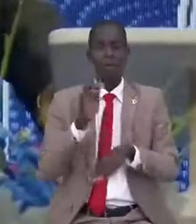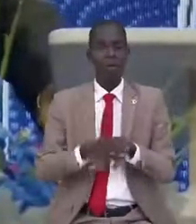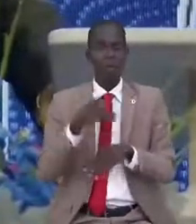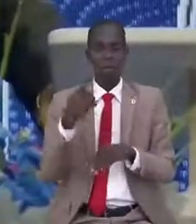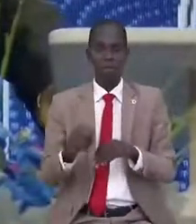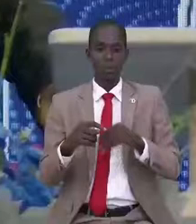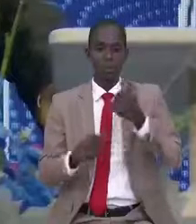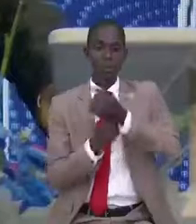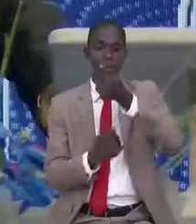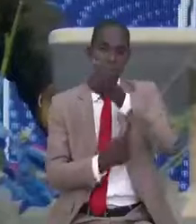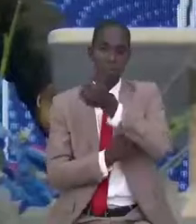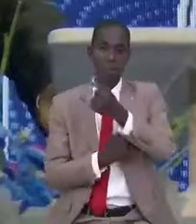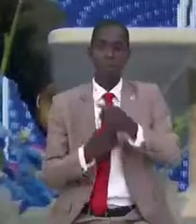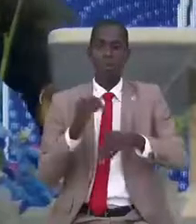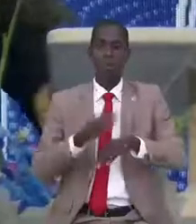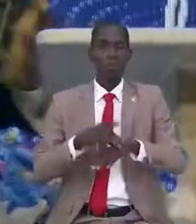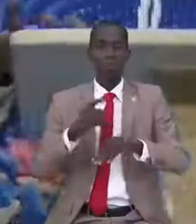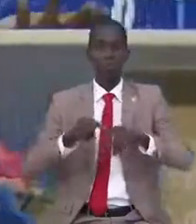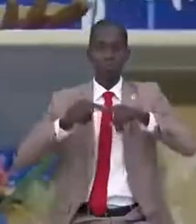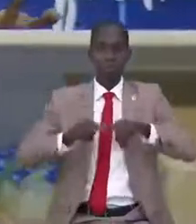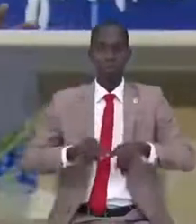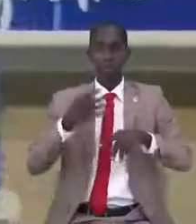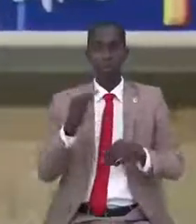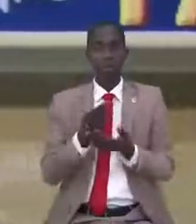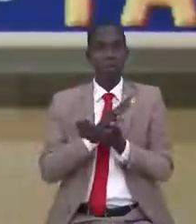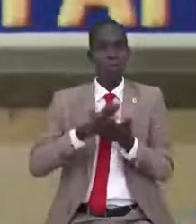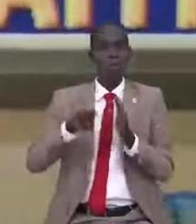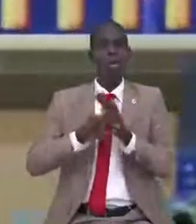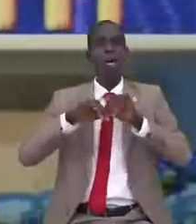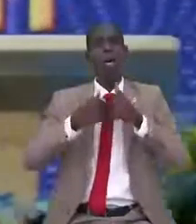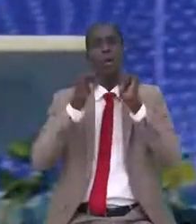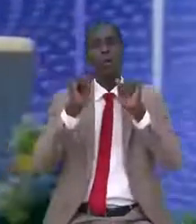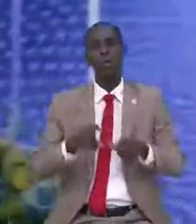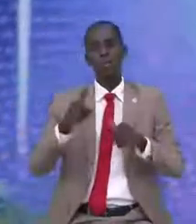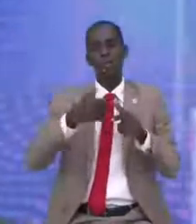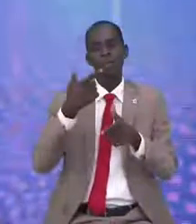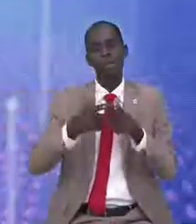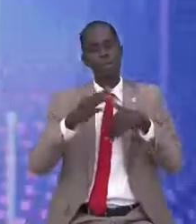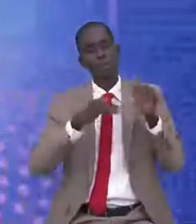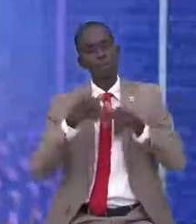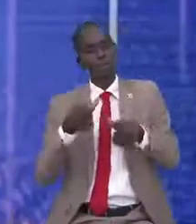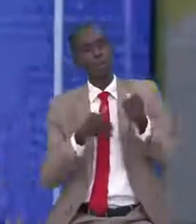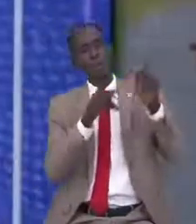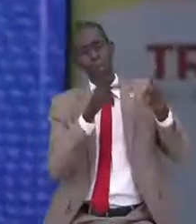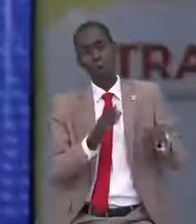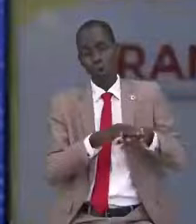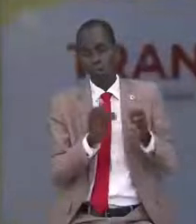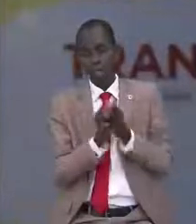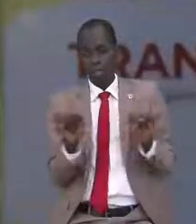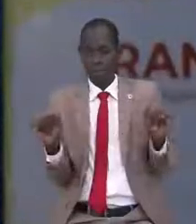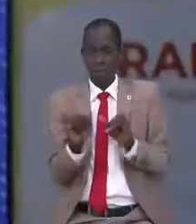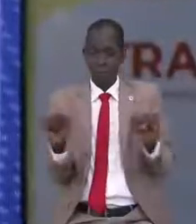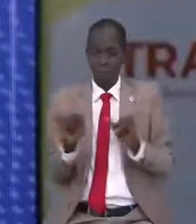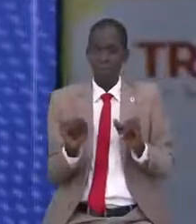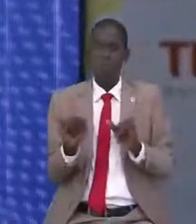le fondement de la sainteté, comment peux-tu bâtir une autre personne, édifier une autre personne sur le même fondement